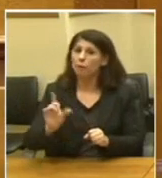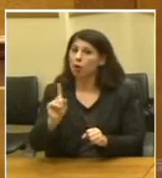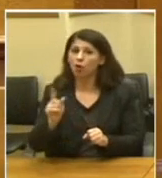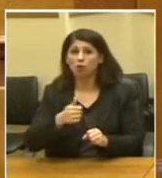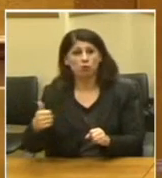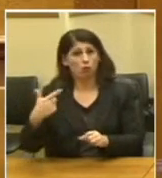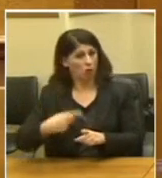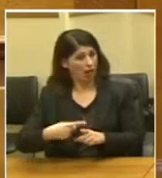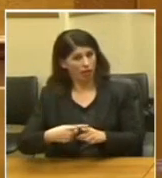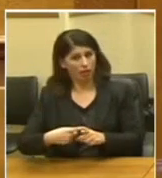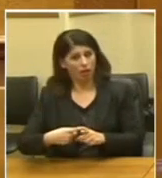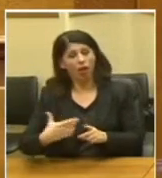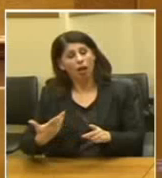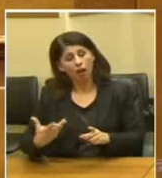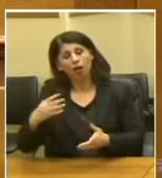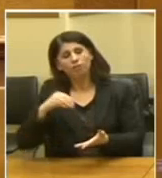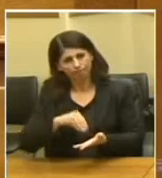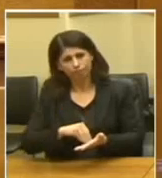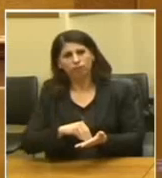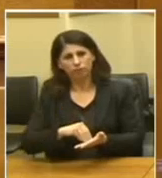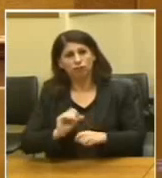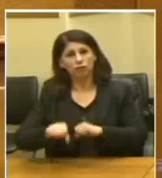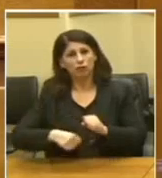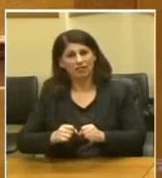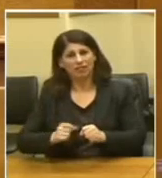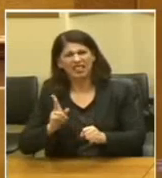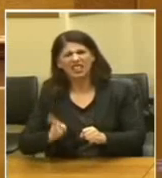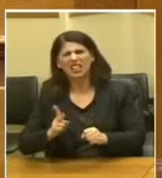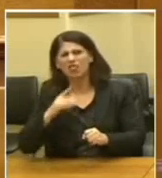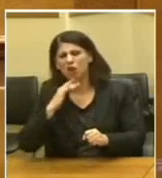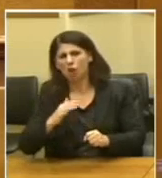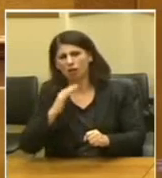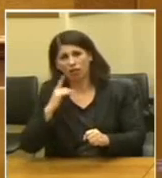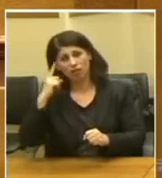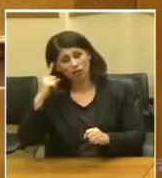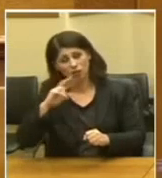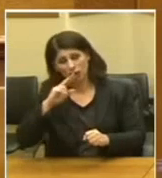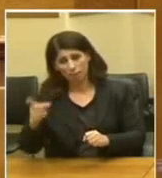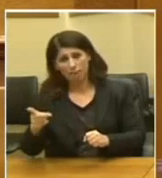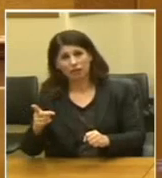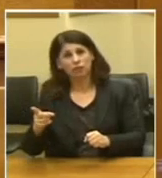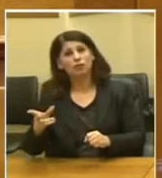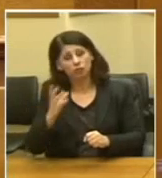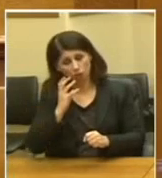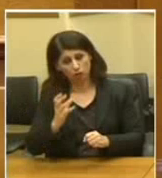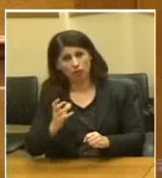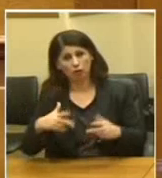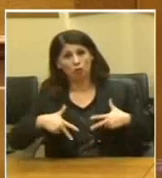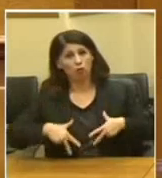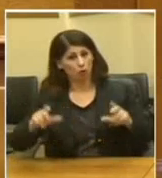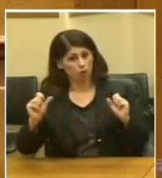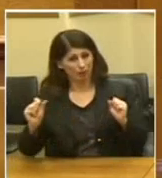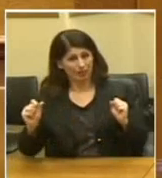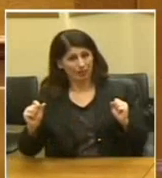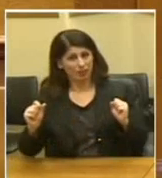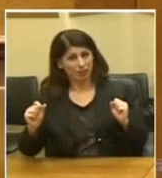Ελλάδα, αλλά για άλλη μια φορά επιχειρήσατε να κινδυνολογήσετε. Νομίζω σας απάντησε με την πρέπουσα σοβαρότητα Υπουργός Υγείας σε